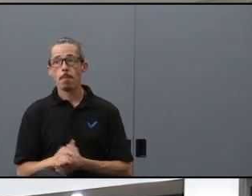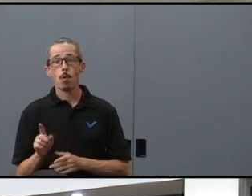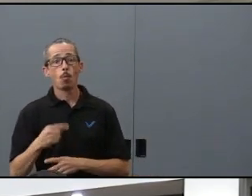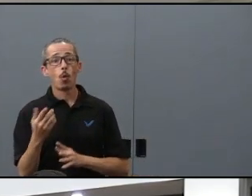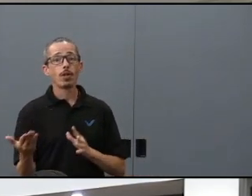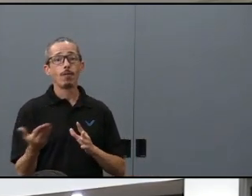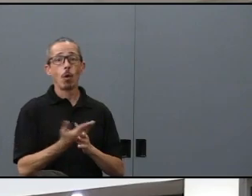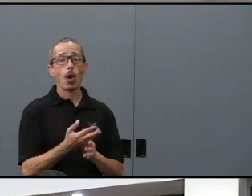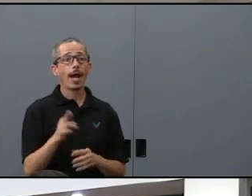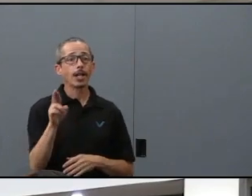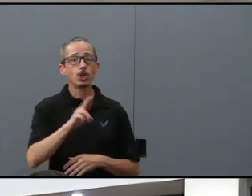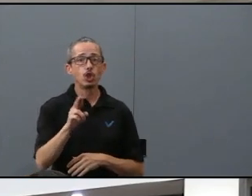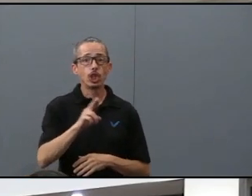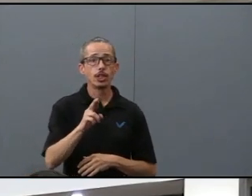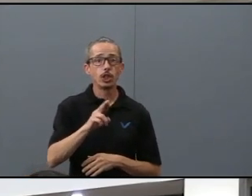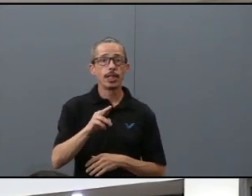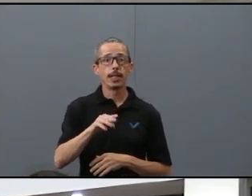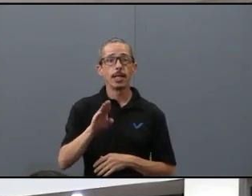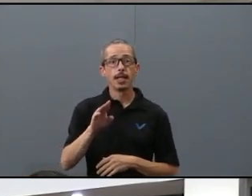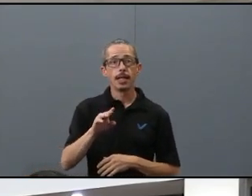intervenant monsieur Richard